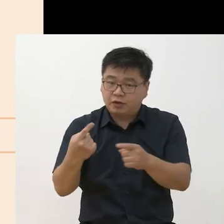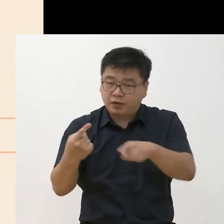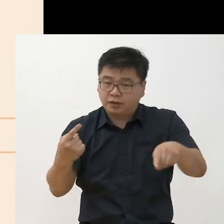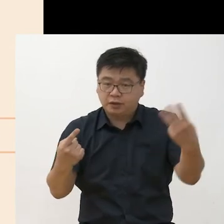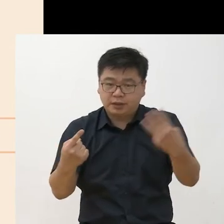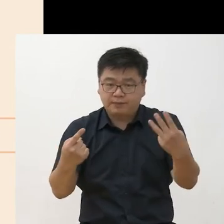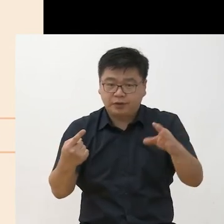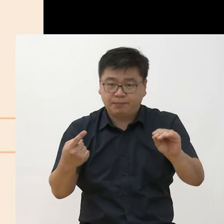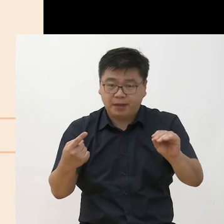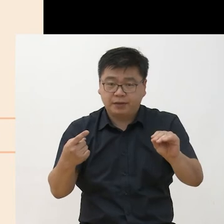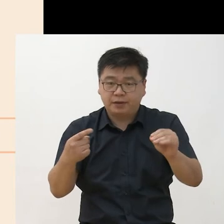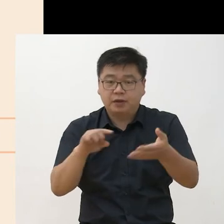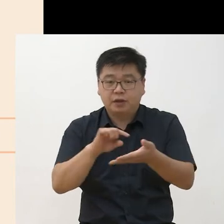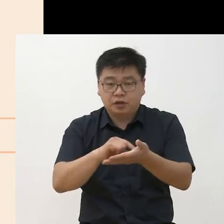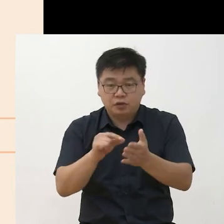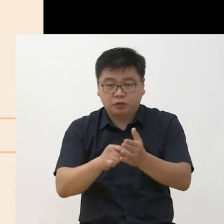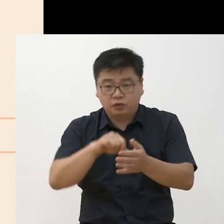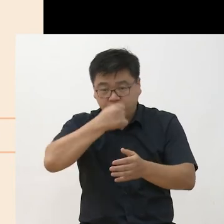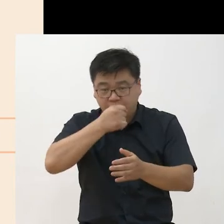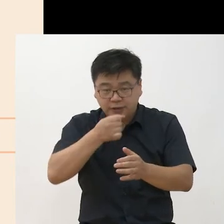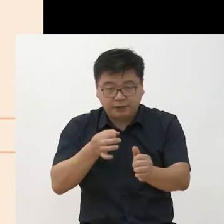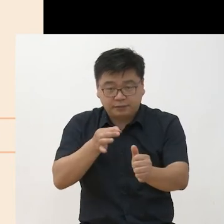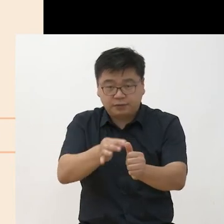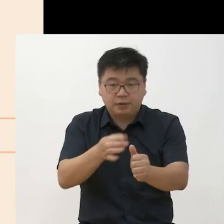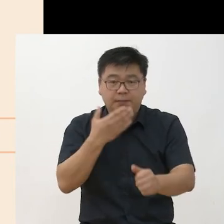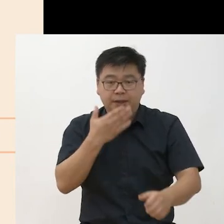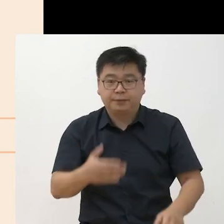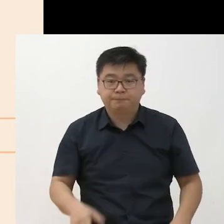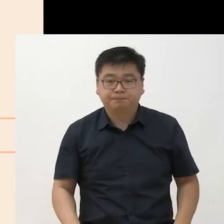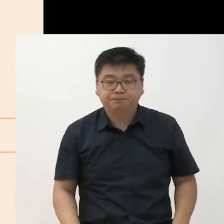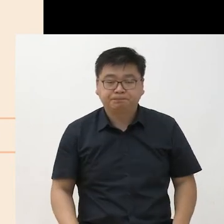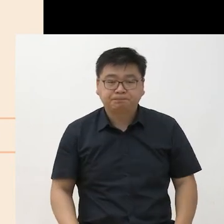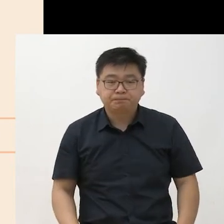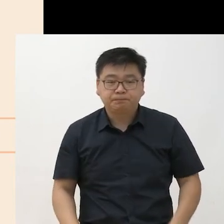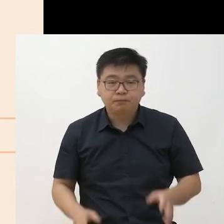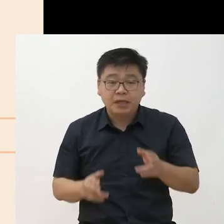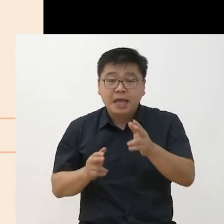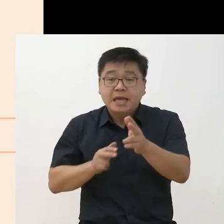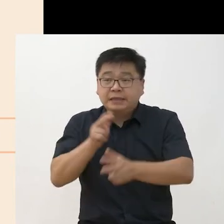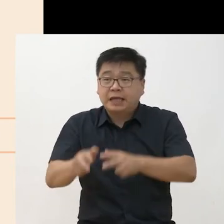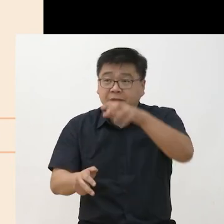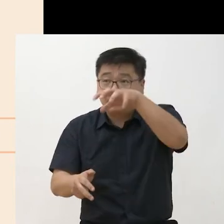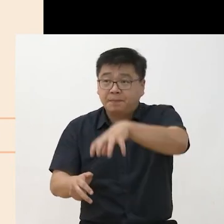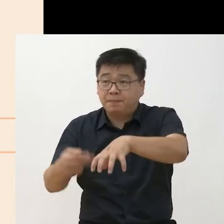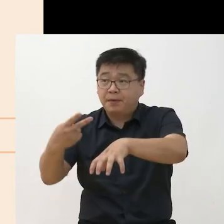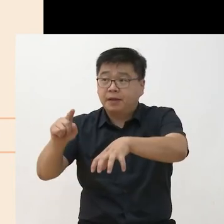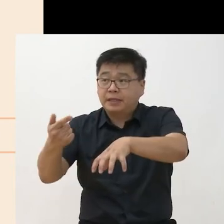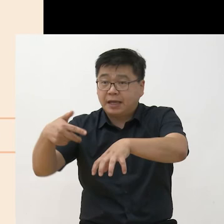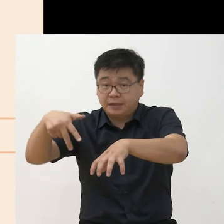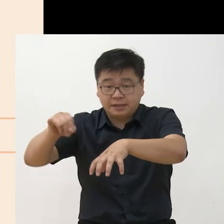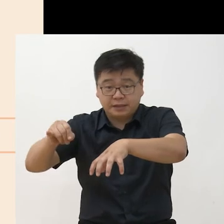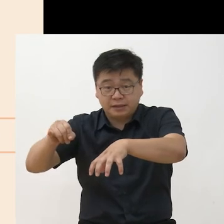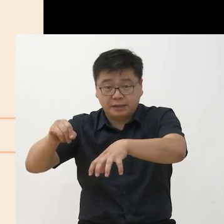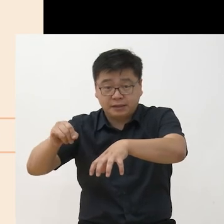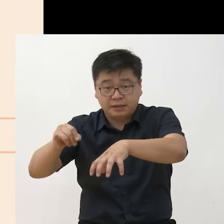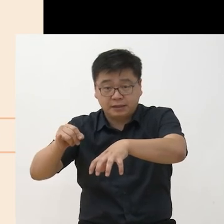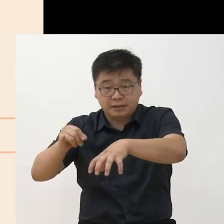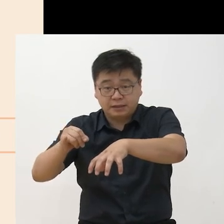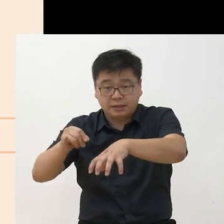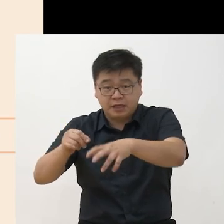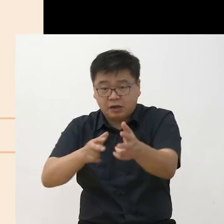3천만 원 정도의 예산을 책정했습니다. 산업단지의 경우에 좀 전에 말씀드린